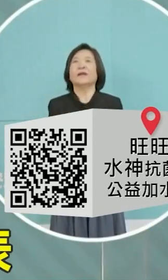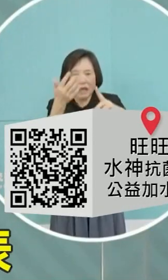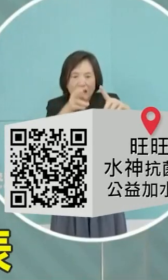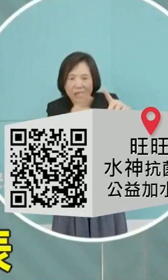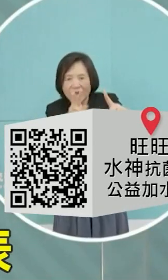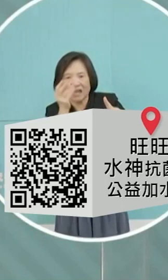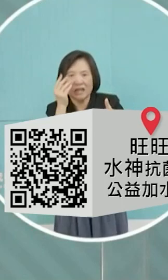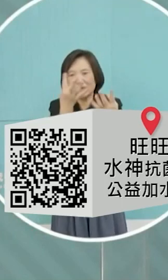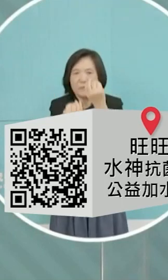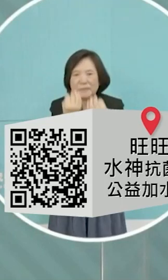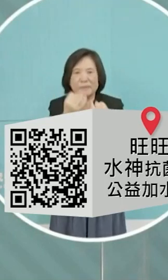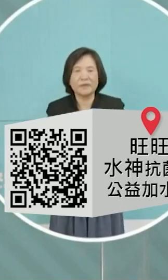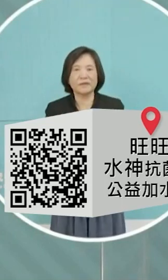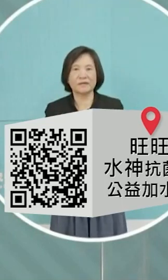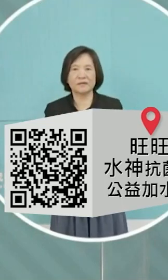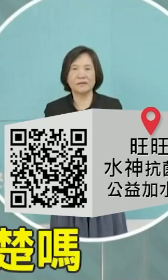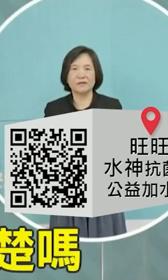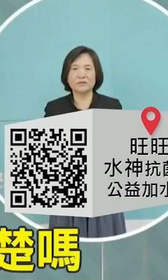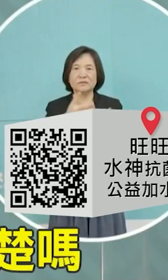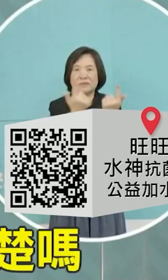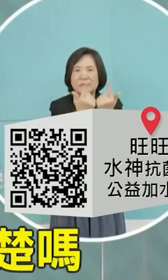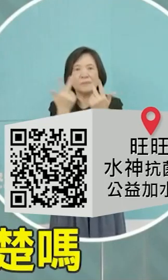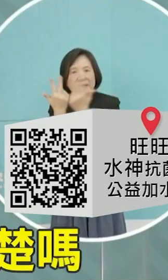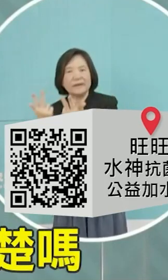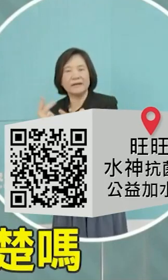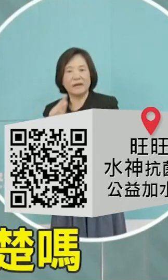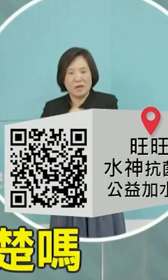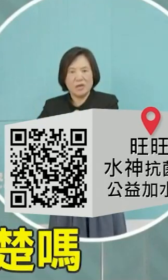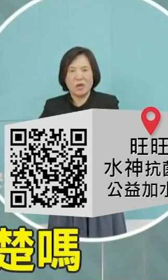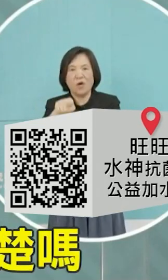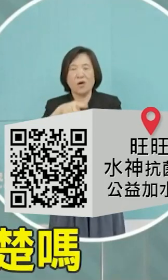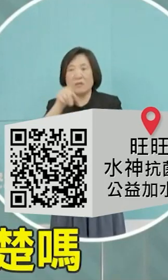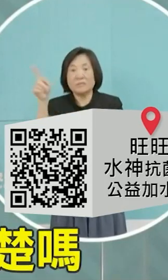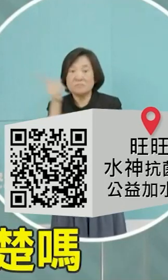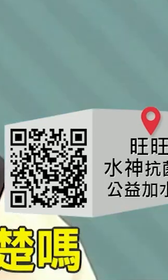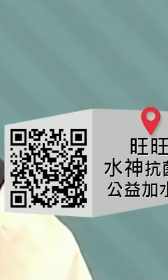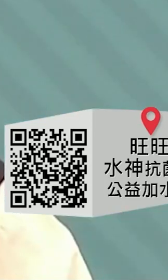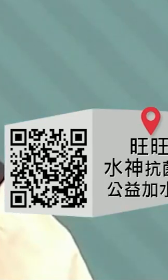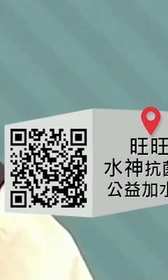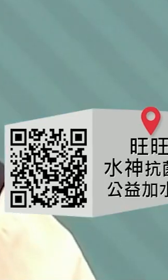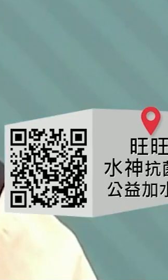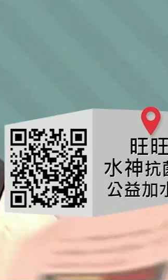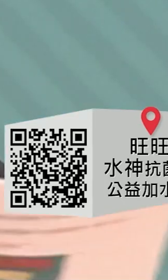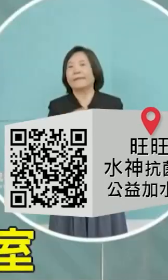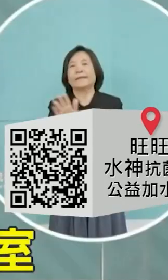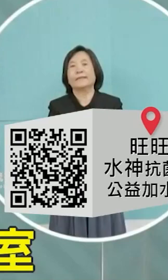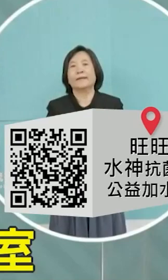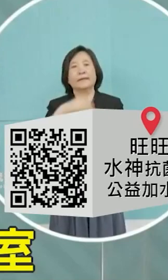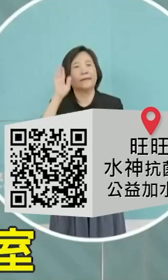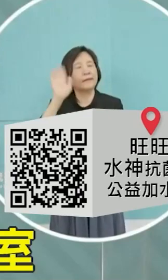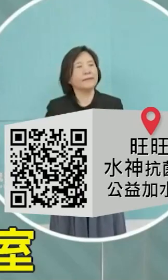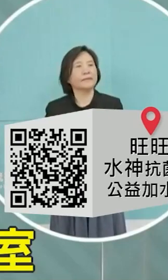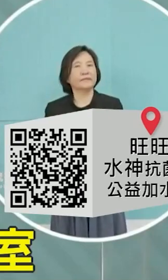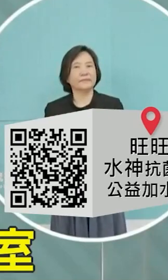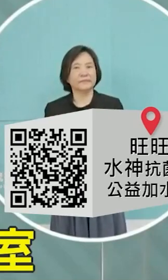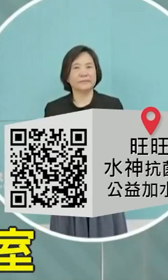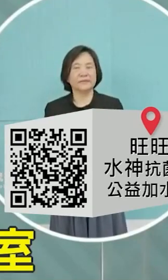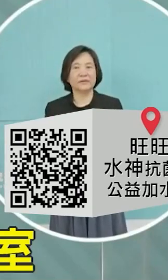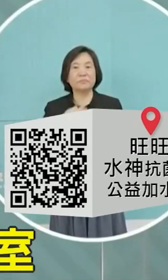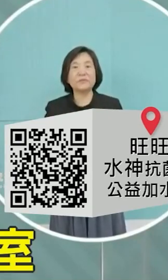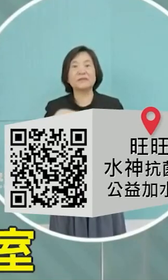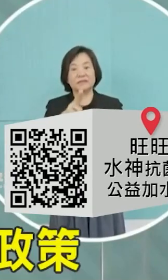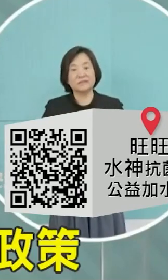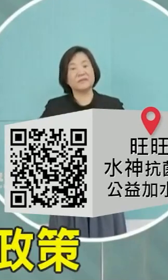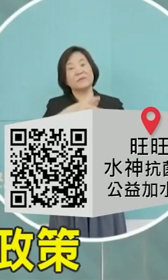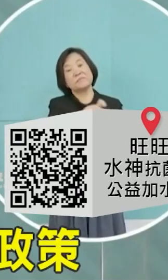报表，那怎么可讲到什么双北的医疗状况你不清楚吗？实事求是，你知道，但是哈，千万不要在办公室